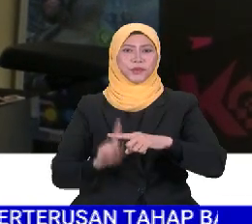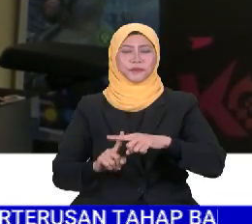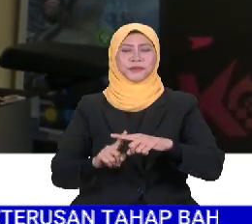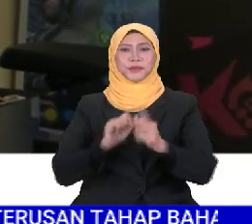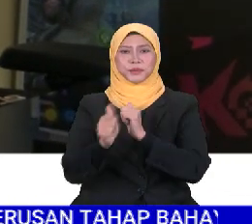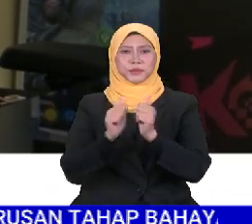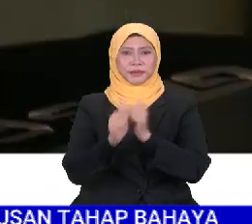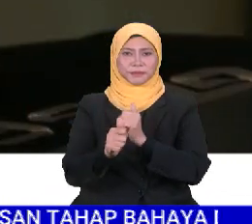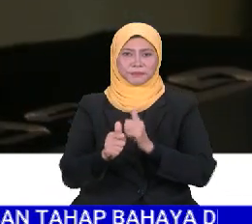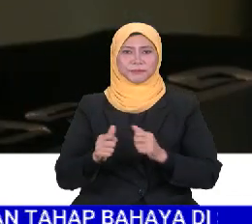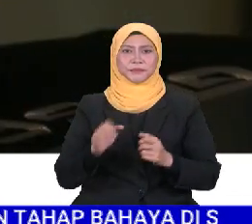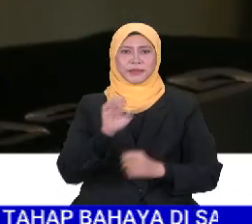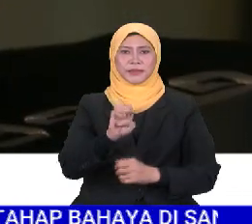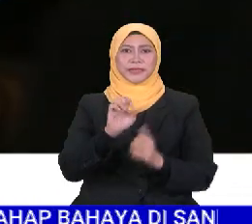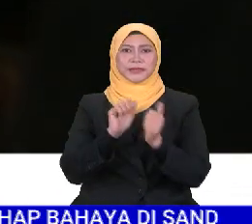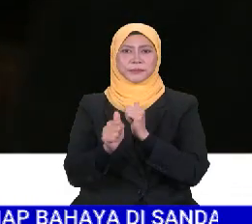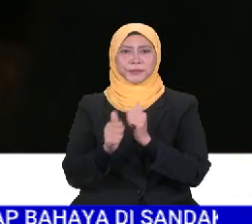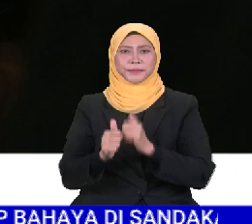sukan itu